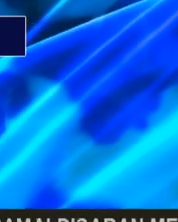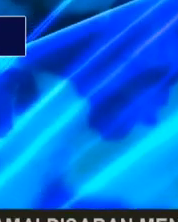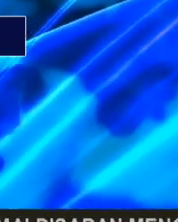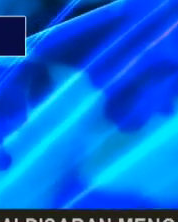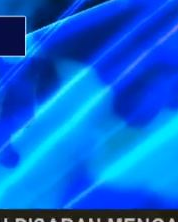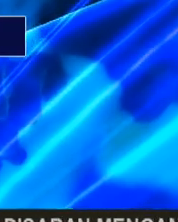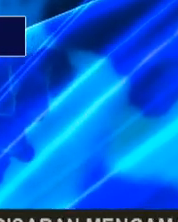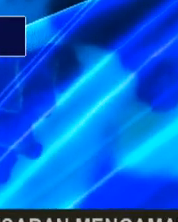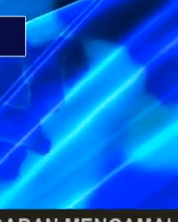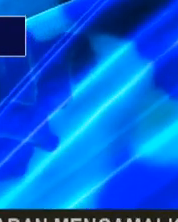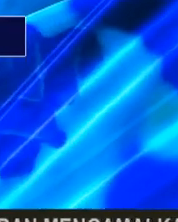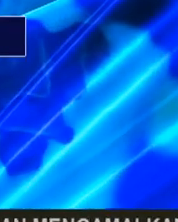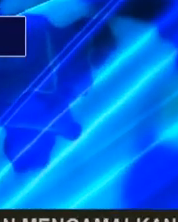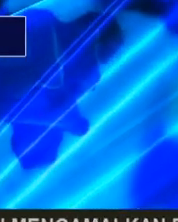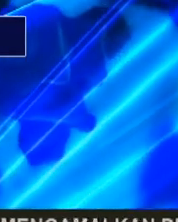wujudnya